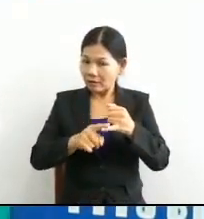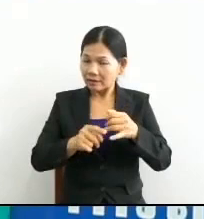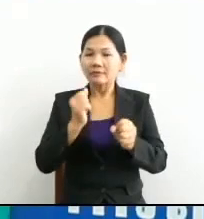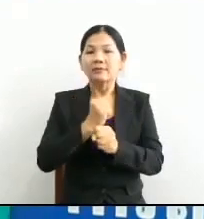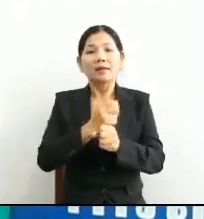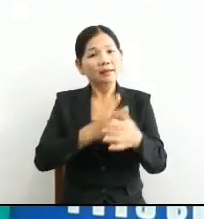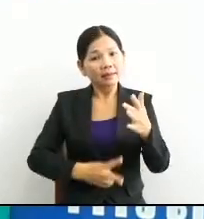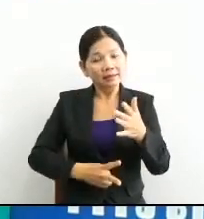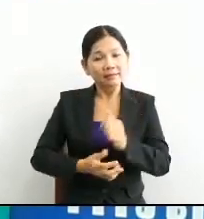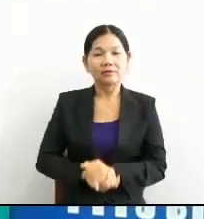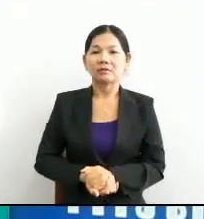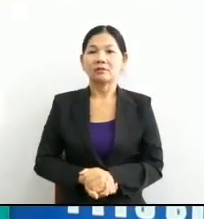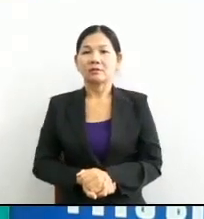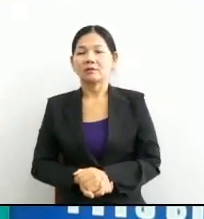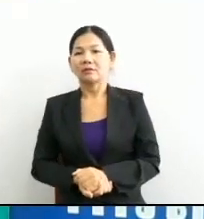thấy họ đang ấy